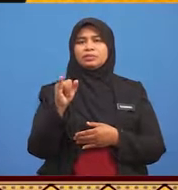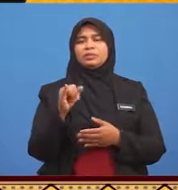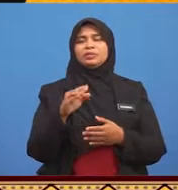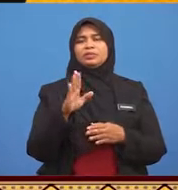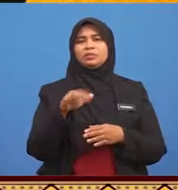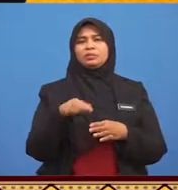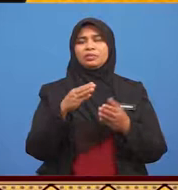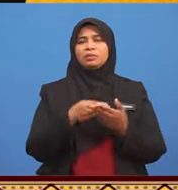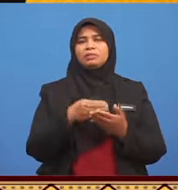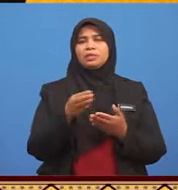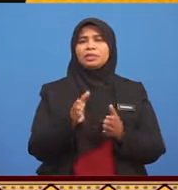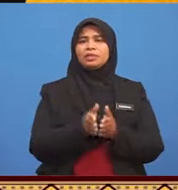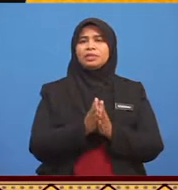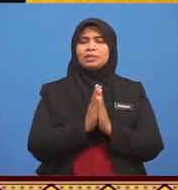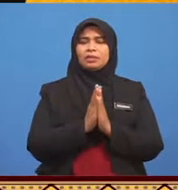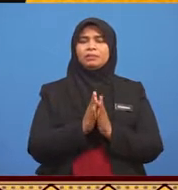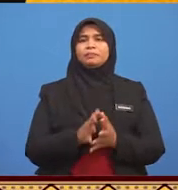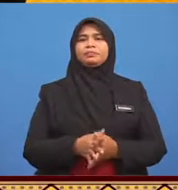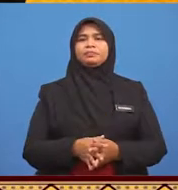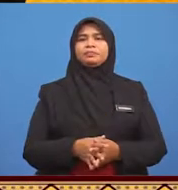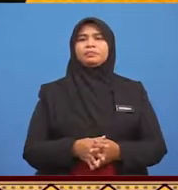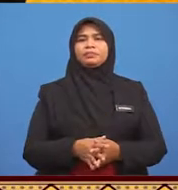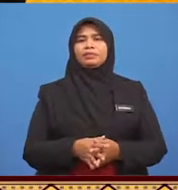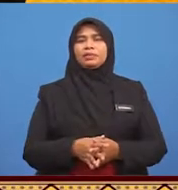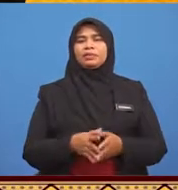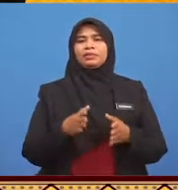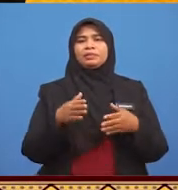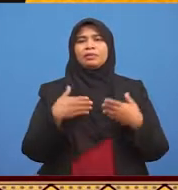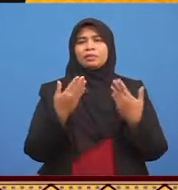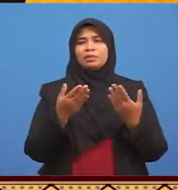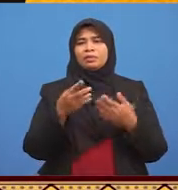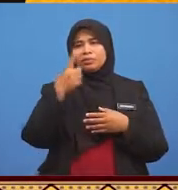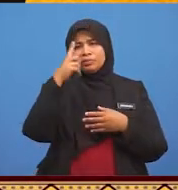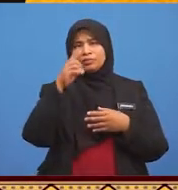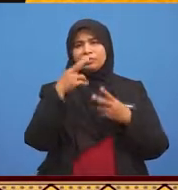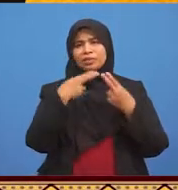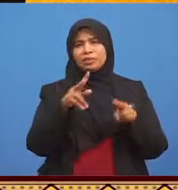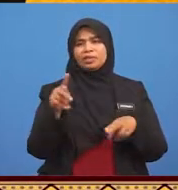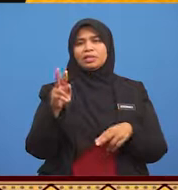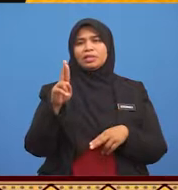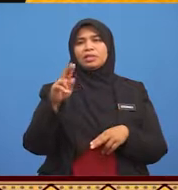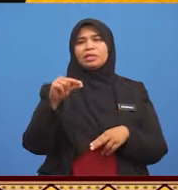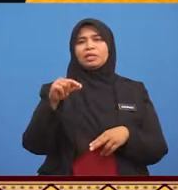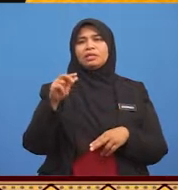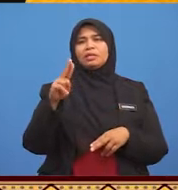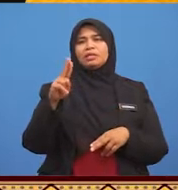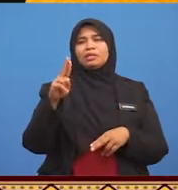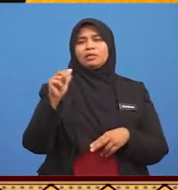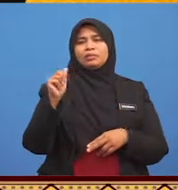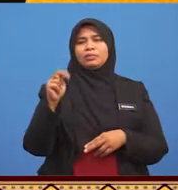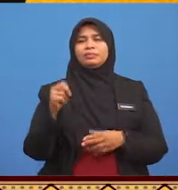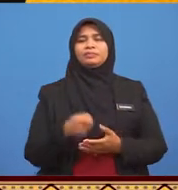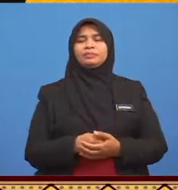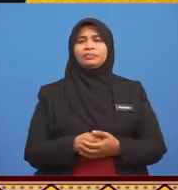tak bagaimana menghilangkan keraguan melalui keyakinan dalam situasi tadi? Keraguannya